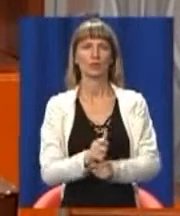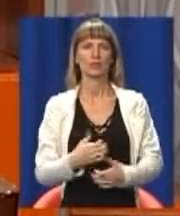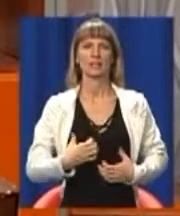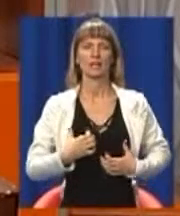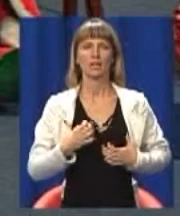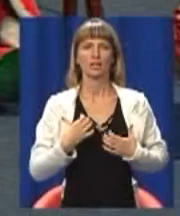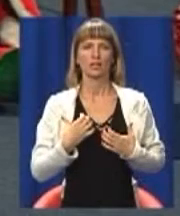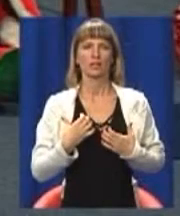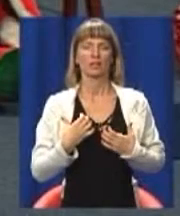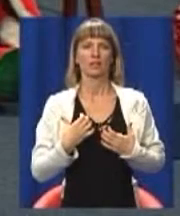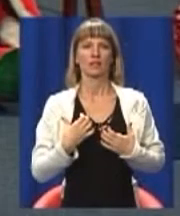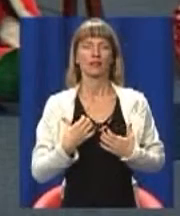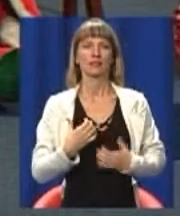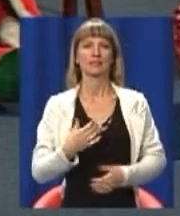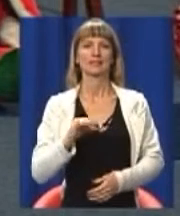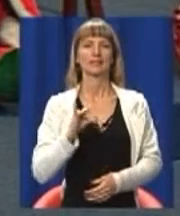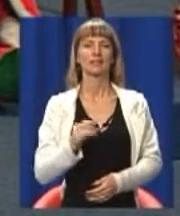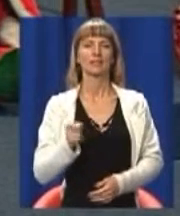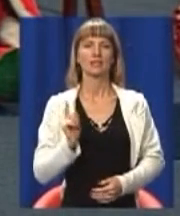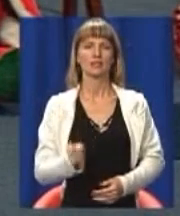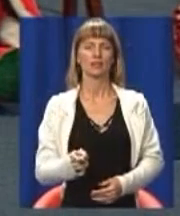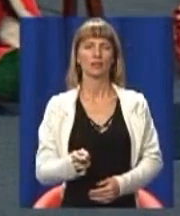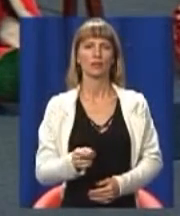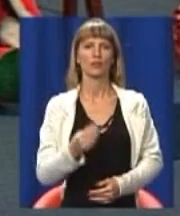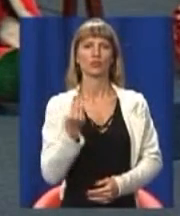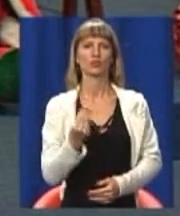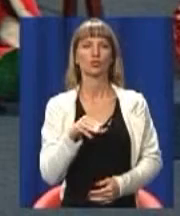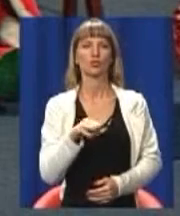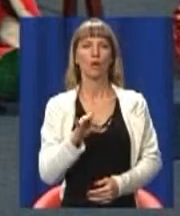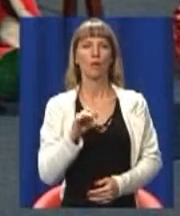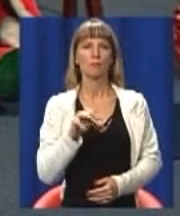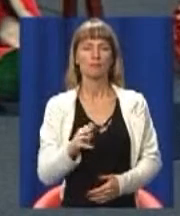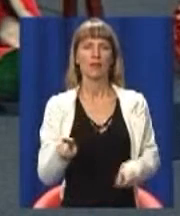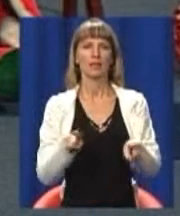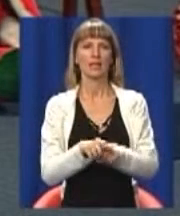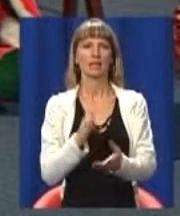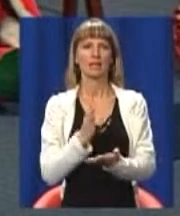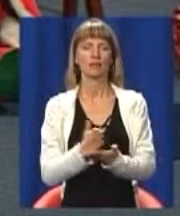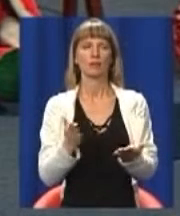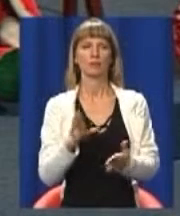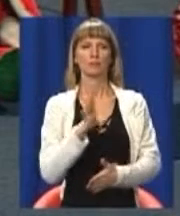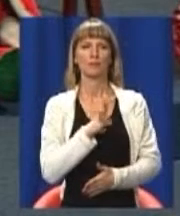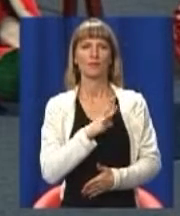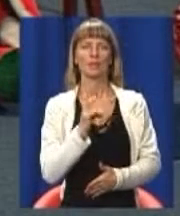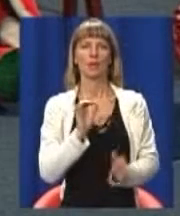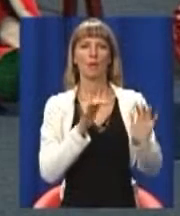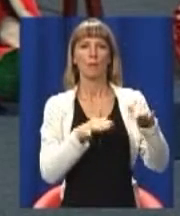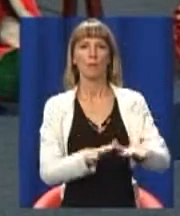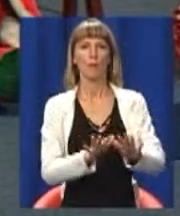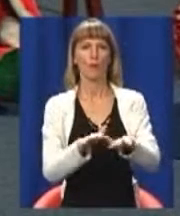страшное. Угу, да. Так, дійсно. Шторм – це таке явище, яке зазвичай відбувається на